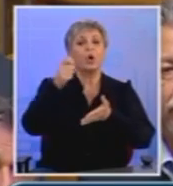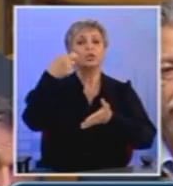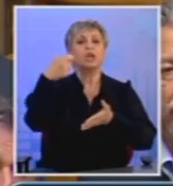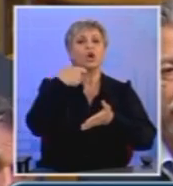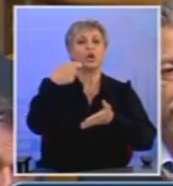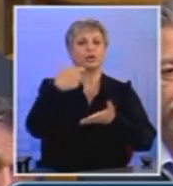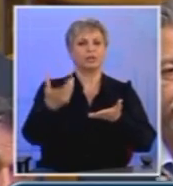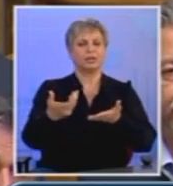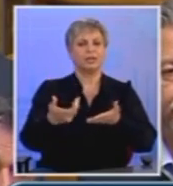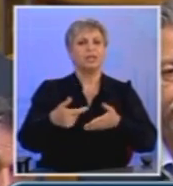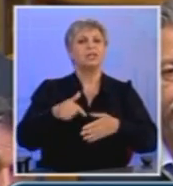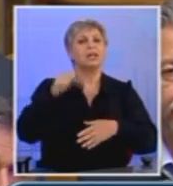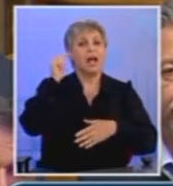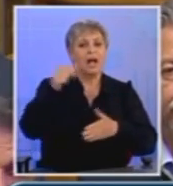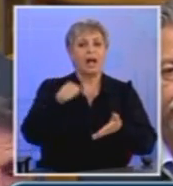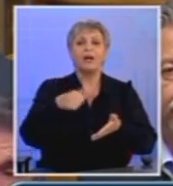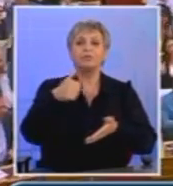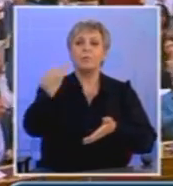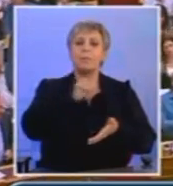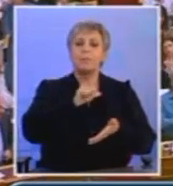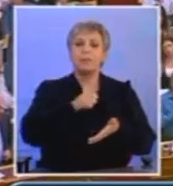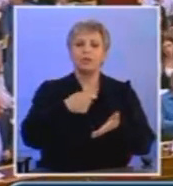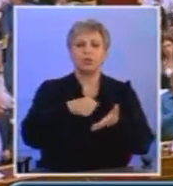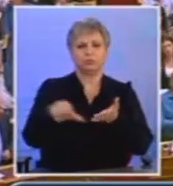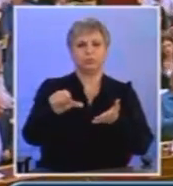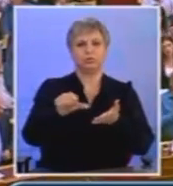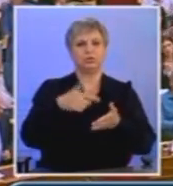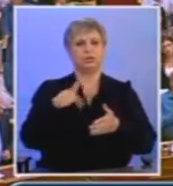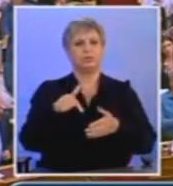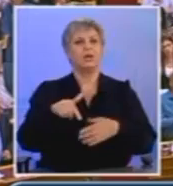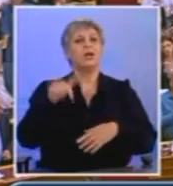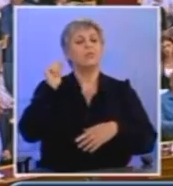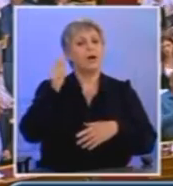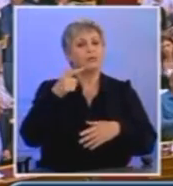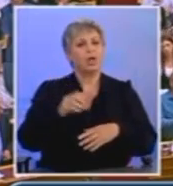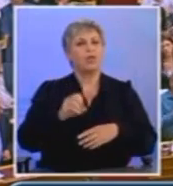μορατόριου στην αποπληρωμή του χρέους την ύψιστη αλληλε της περιόδου